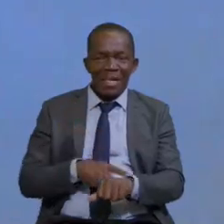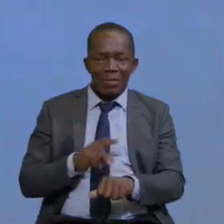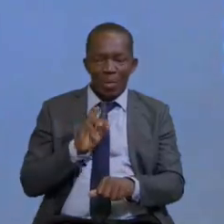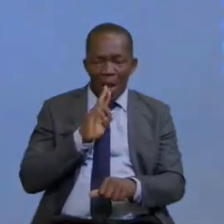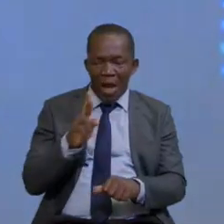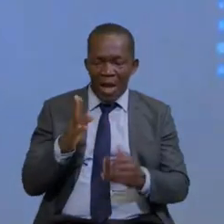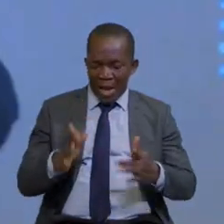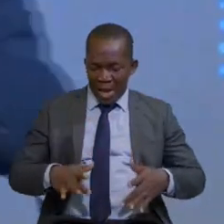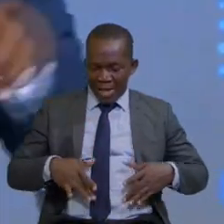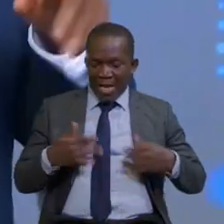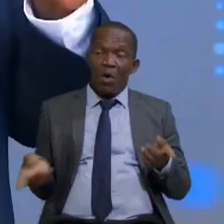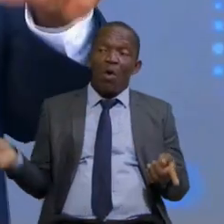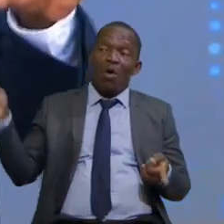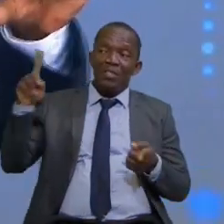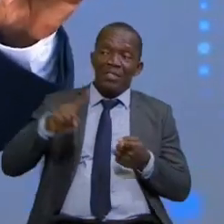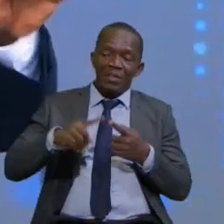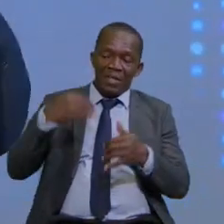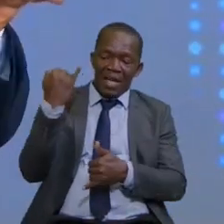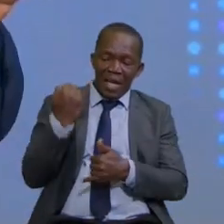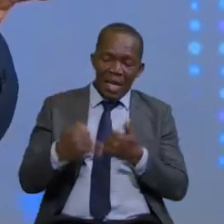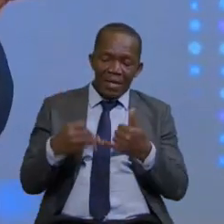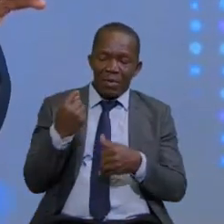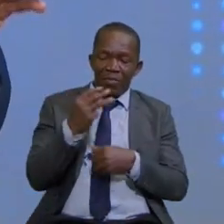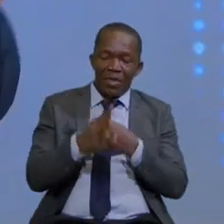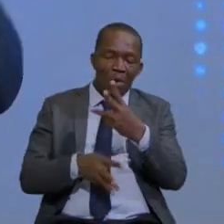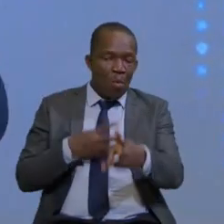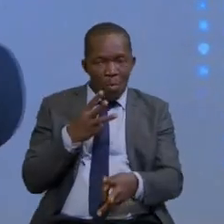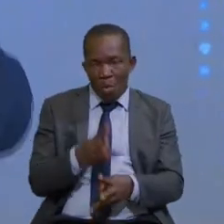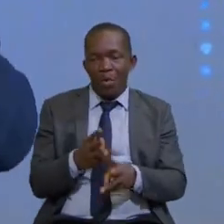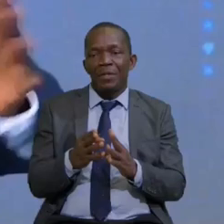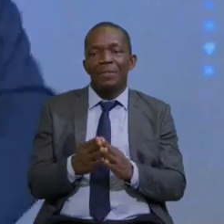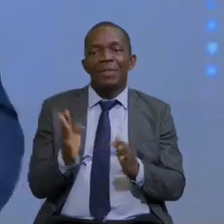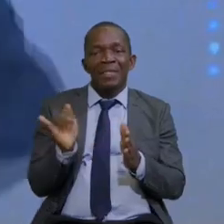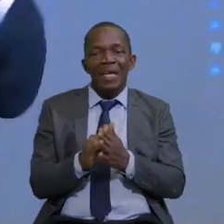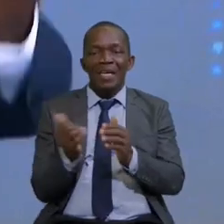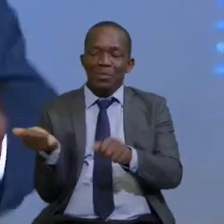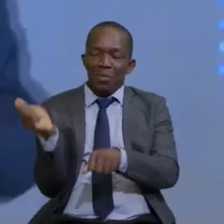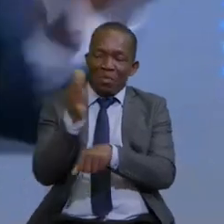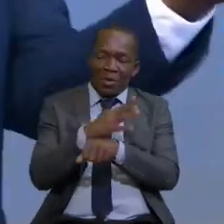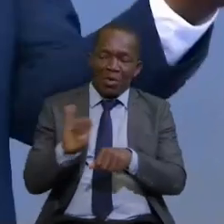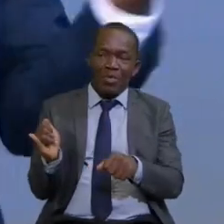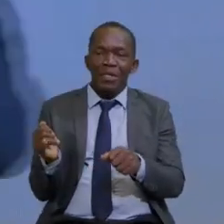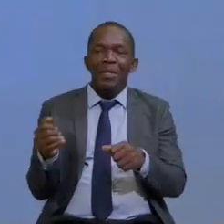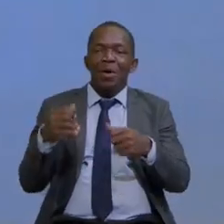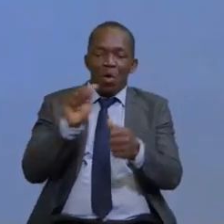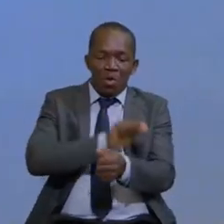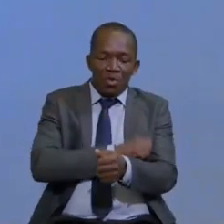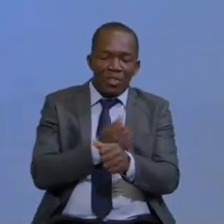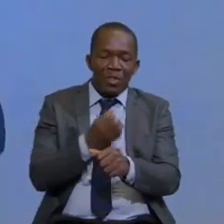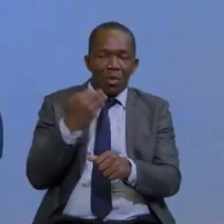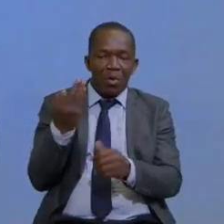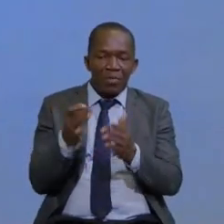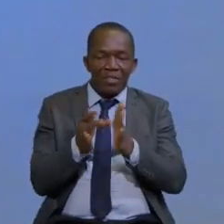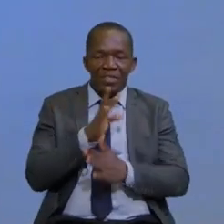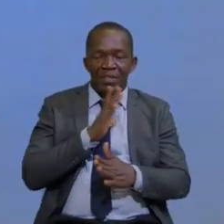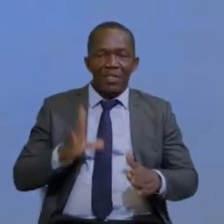jusqu'au moment de la fin. Cette autorité dominante de Christ continue. Alors, ensuite